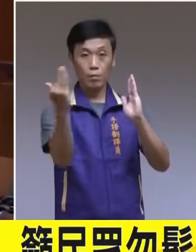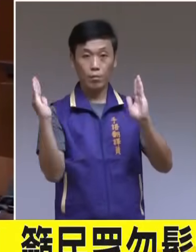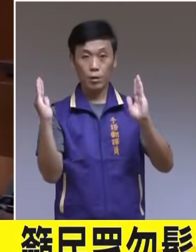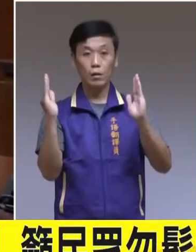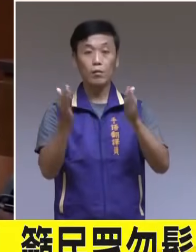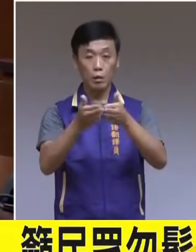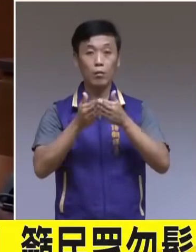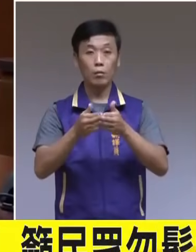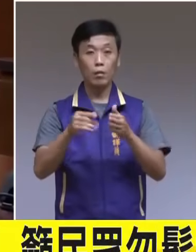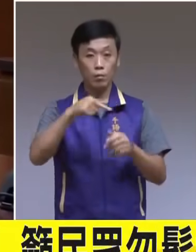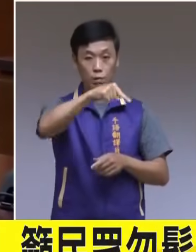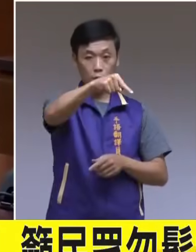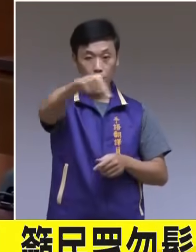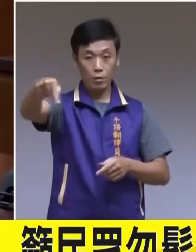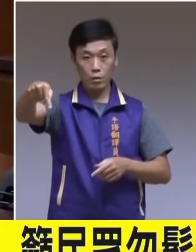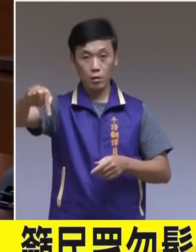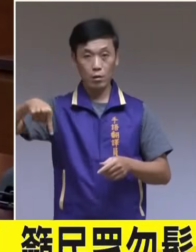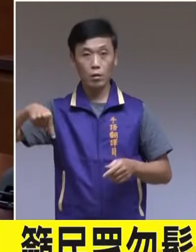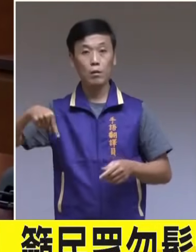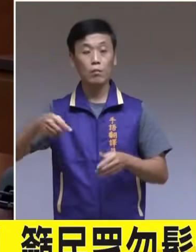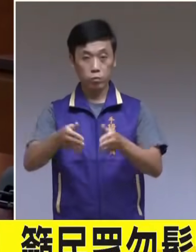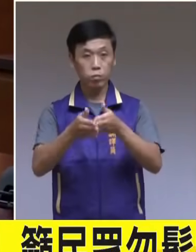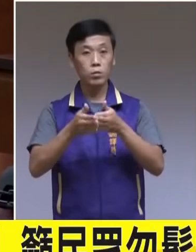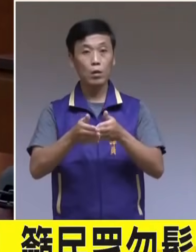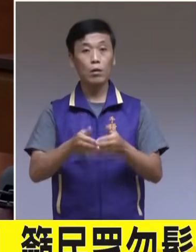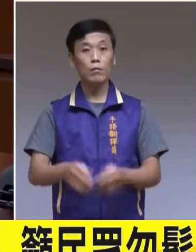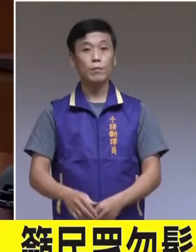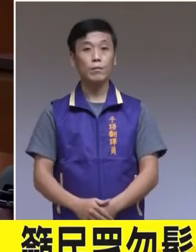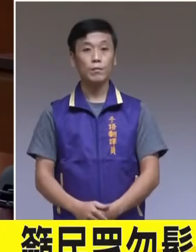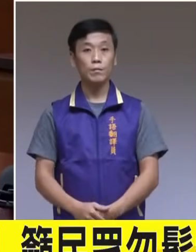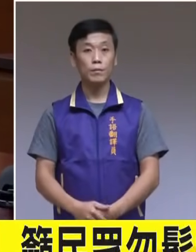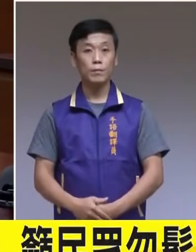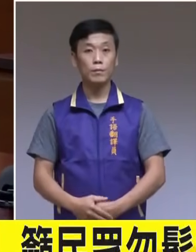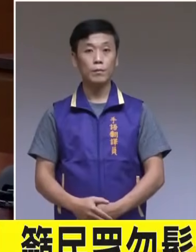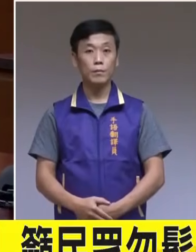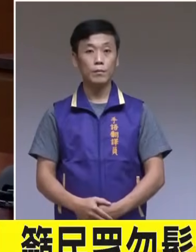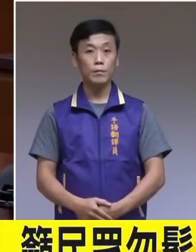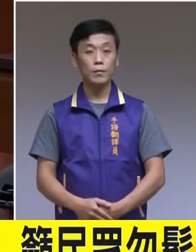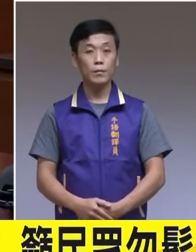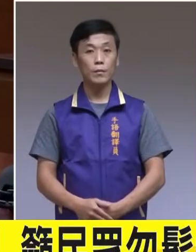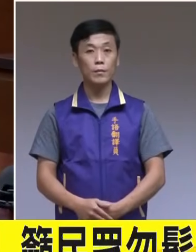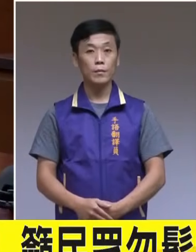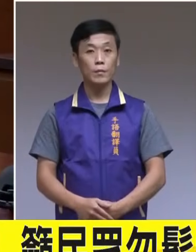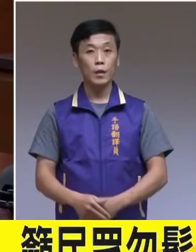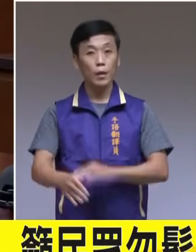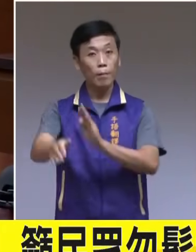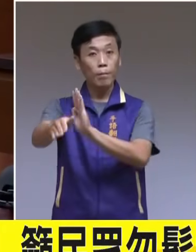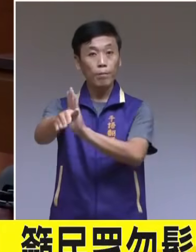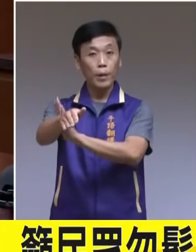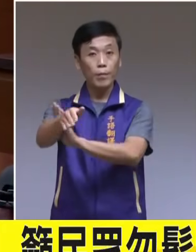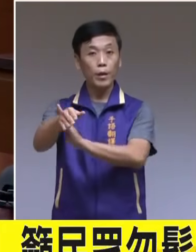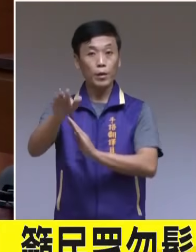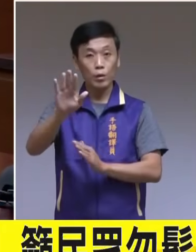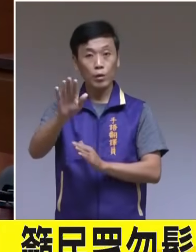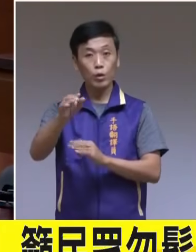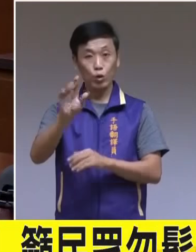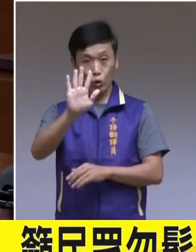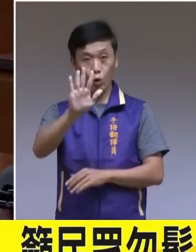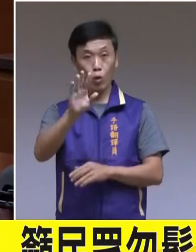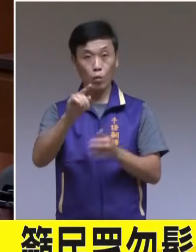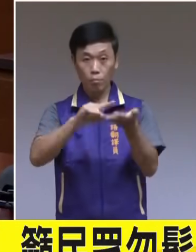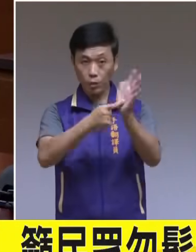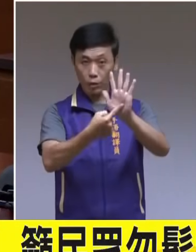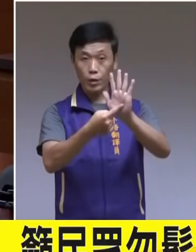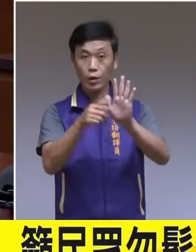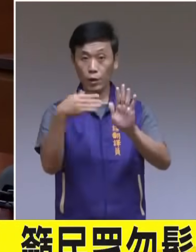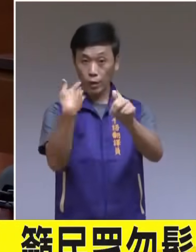板那详细的这个隔板在我们旁边这个有一个简单的一个示范